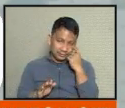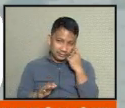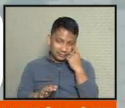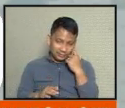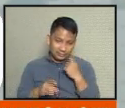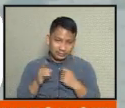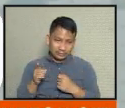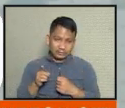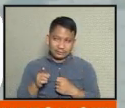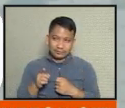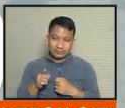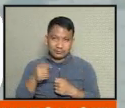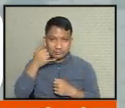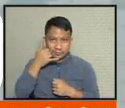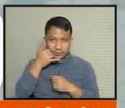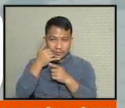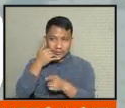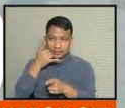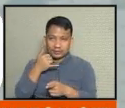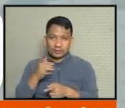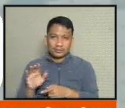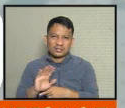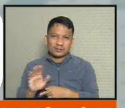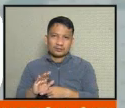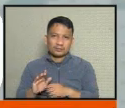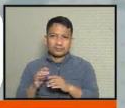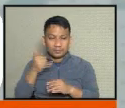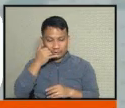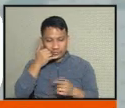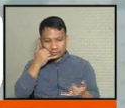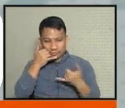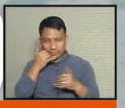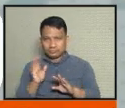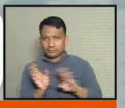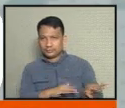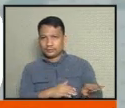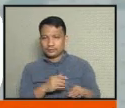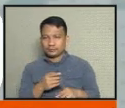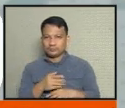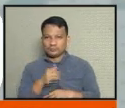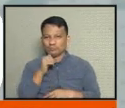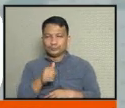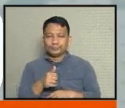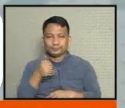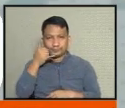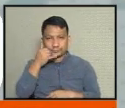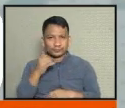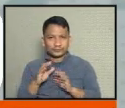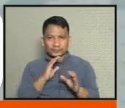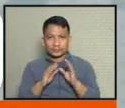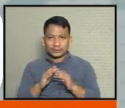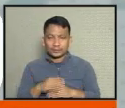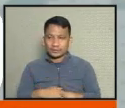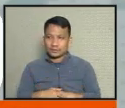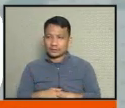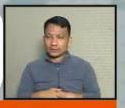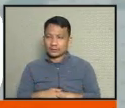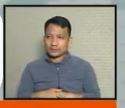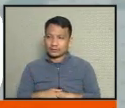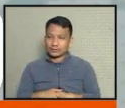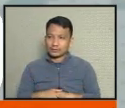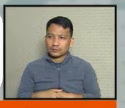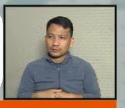Kapag ikaw po, sir, ay tinatawagan niya, tablahin mo na yung tawag niya. Huwag ka na makipag-usap, huwag ka na makipagkita. Kausapin ko po, sir.